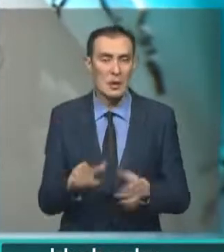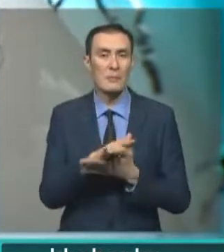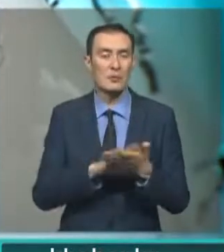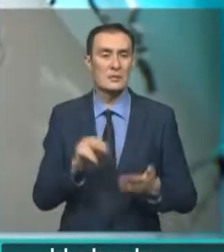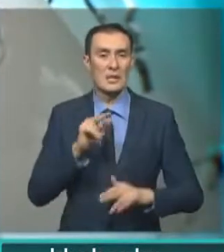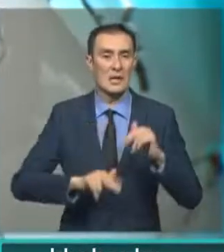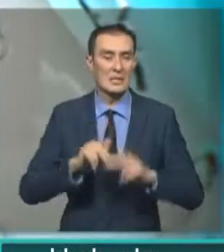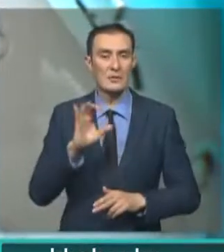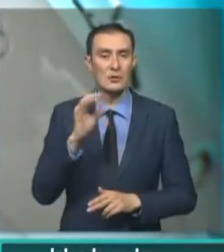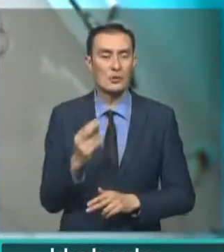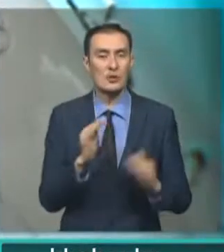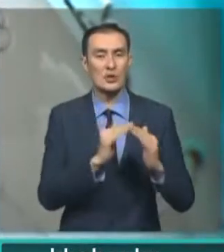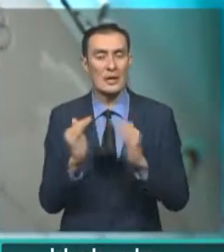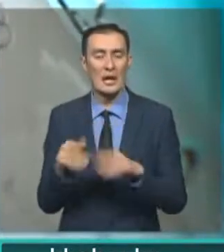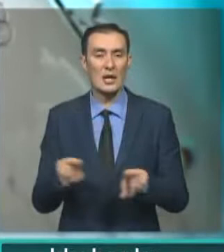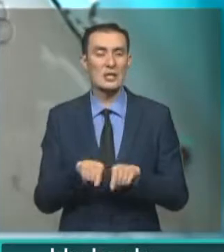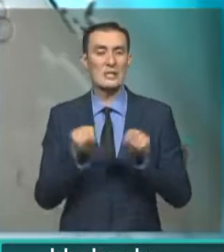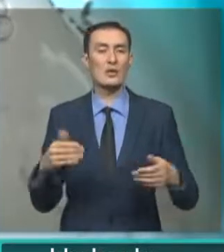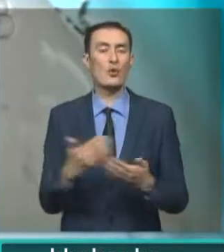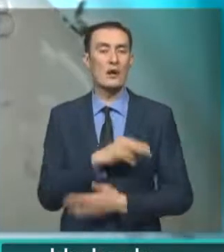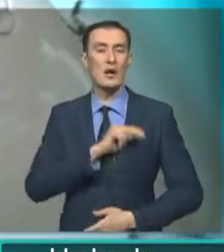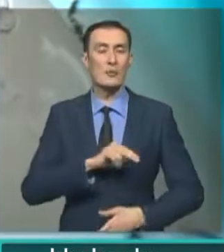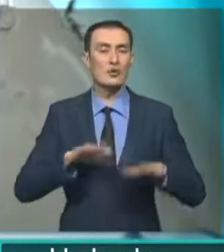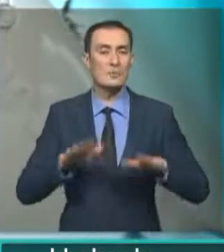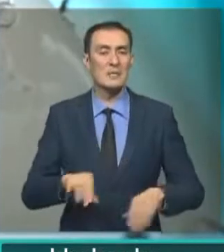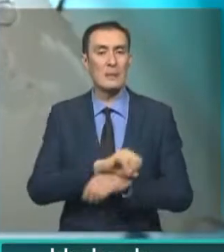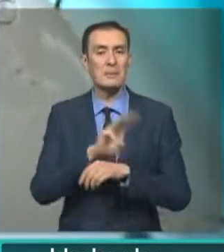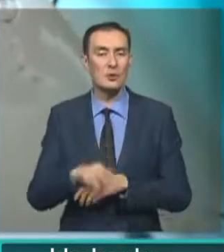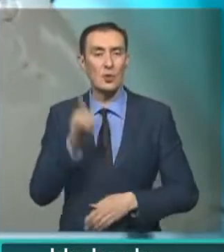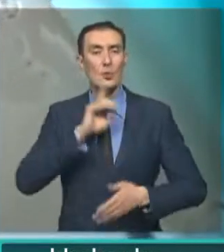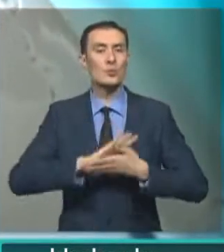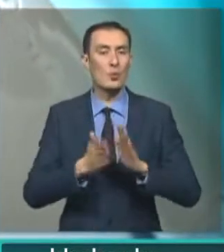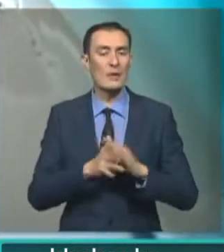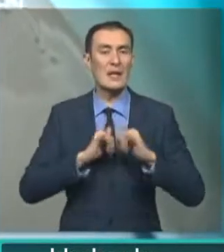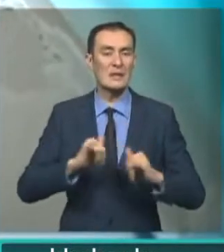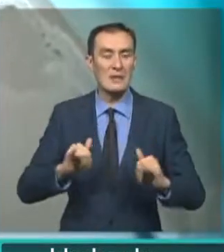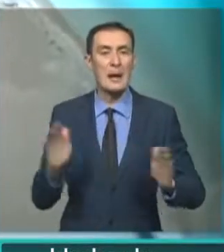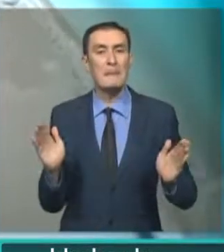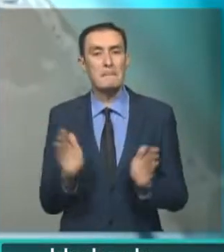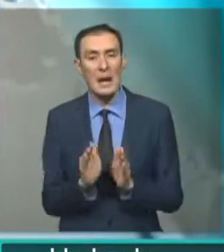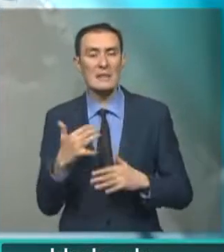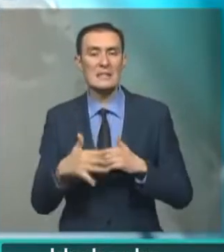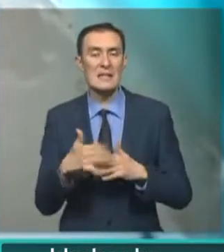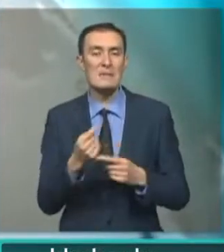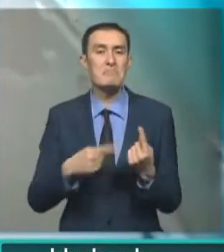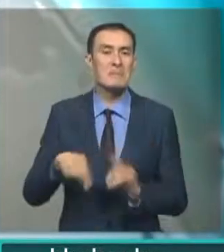продолжить строительство социального жилья и создание новых рабочих мест, обеспечить условия для развития малого и среднего бизнеса.